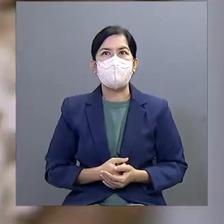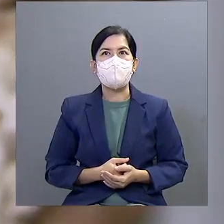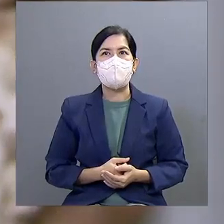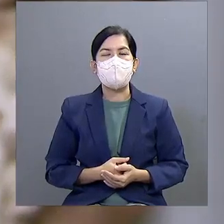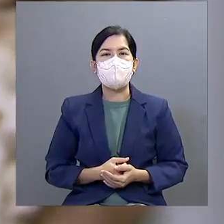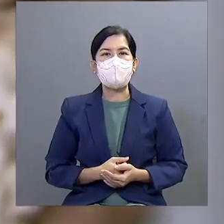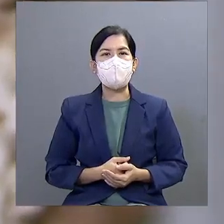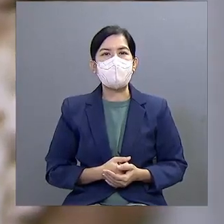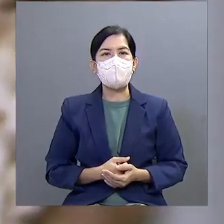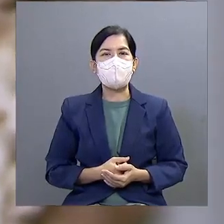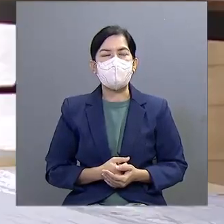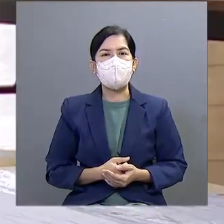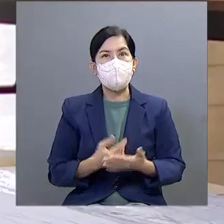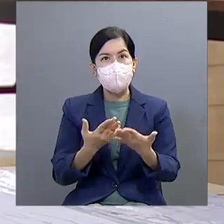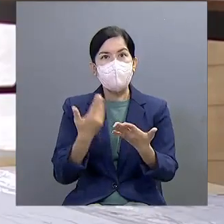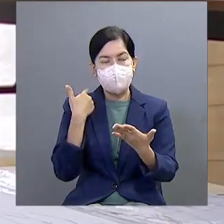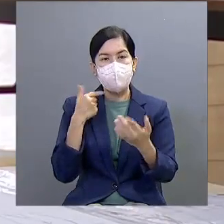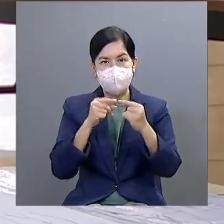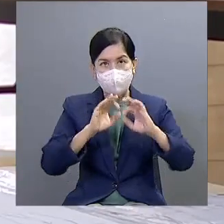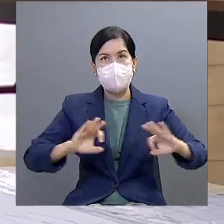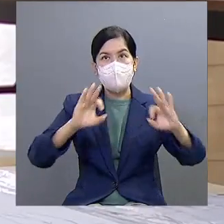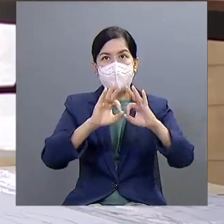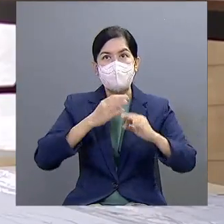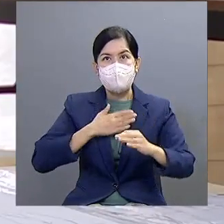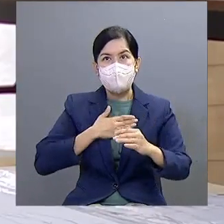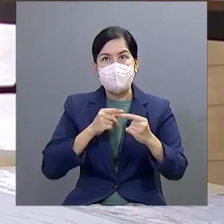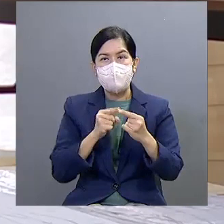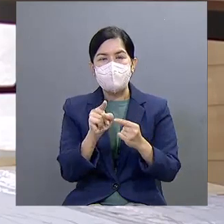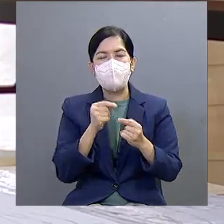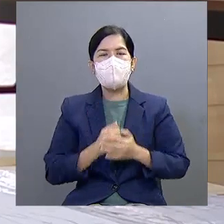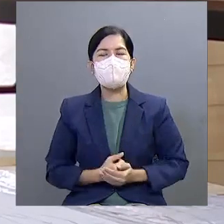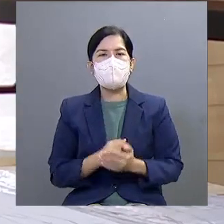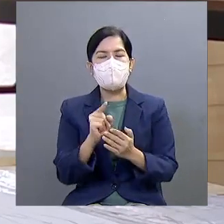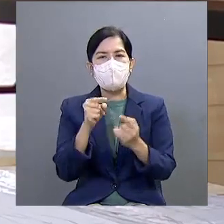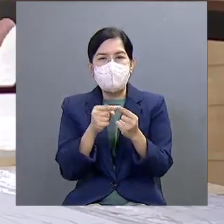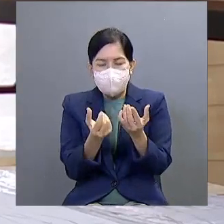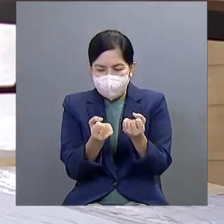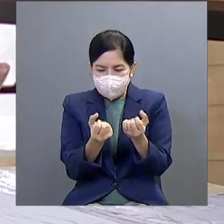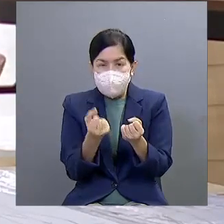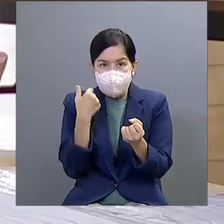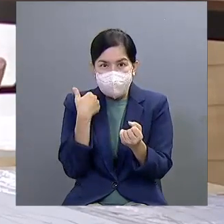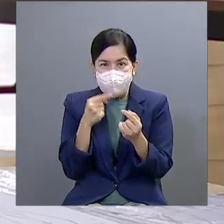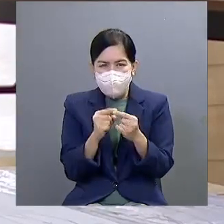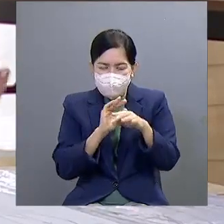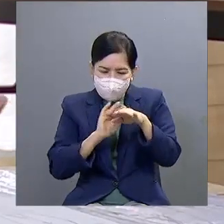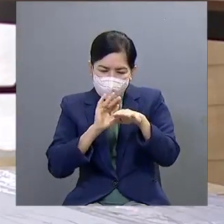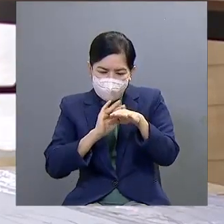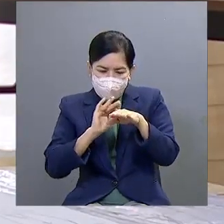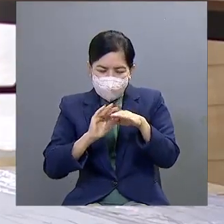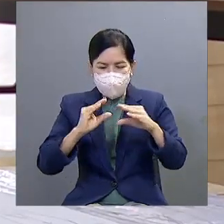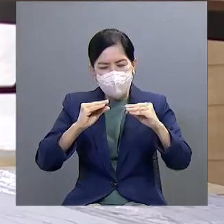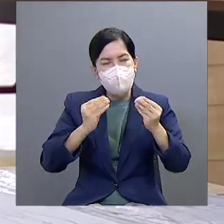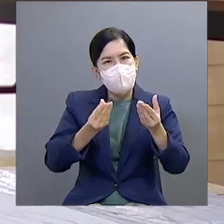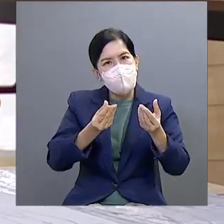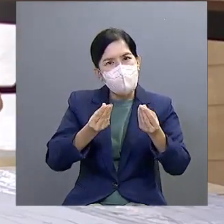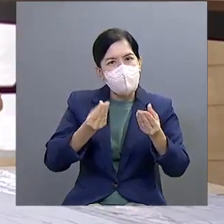ความสุขของเราคือการนั่งปั้นแล้วก็การได้บีบดินการได้เกลี่ยไปเรื่อยๆนุ่มๆนิ่มๆอบออกมาเราได้